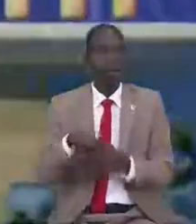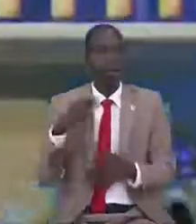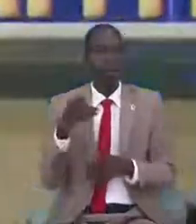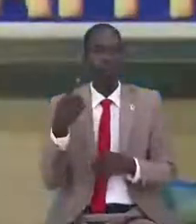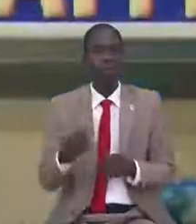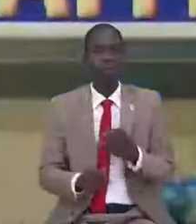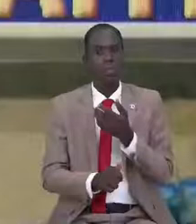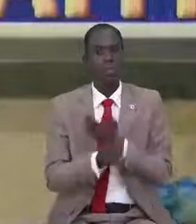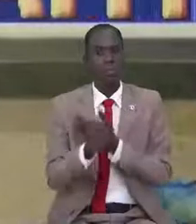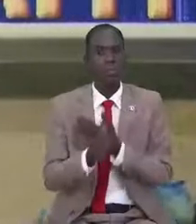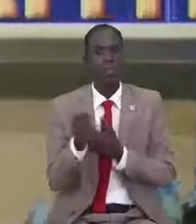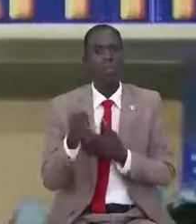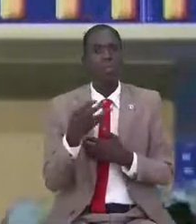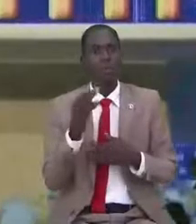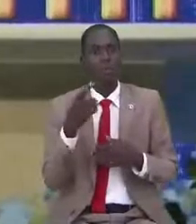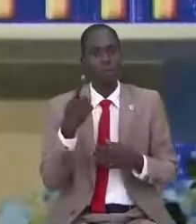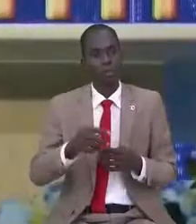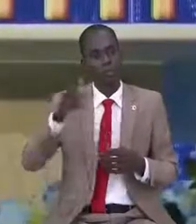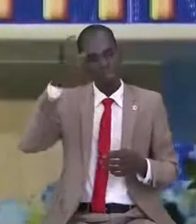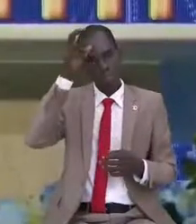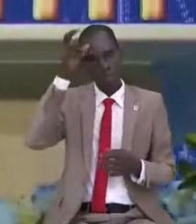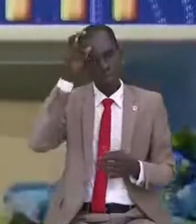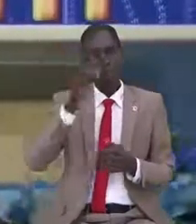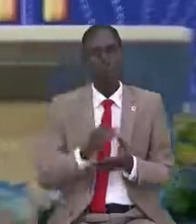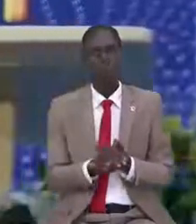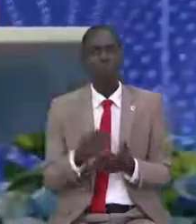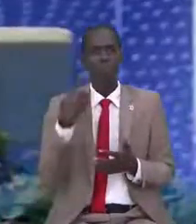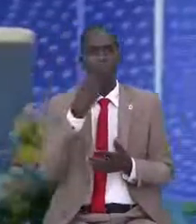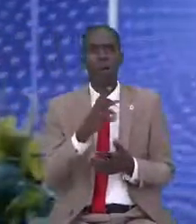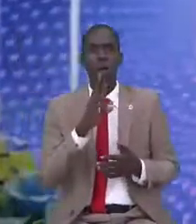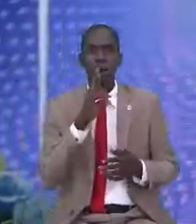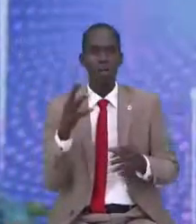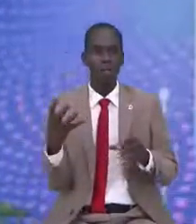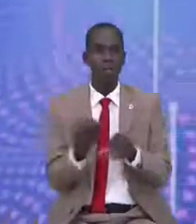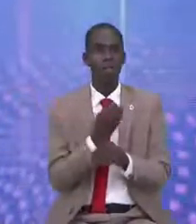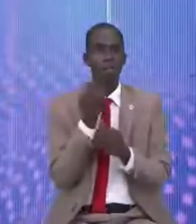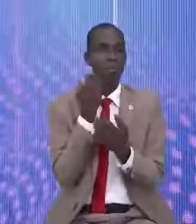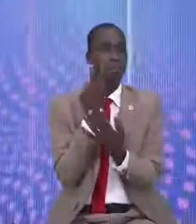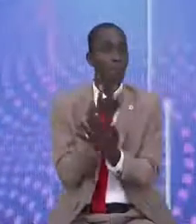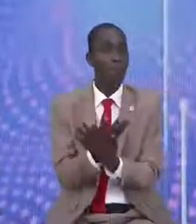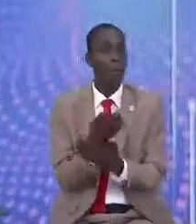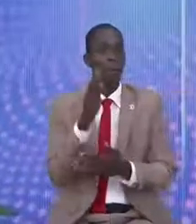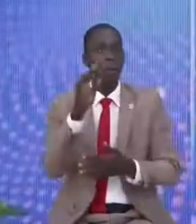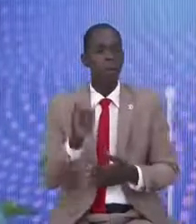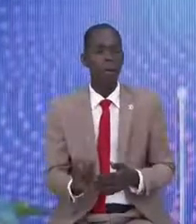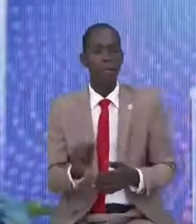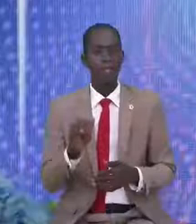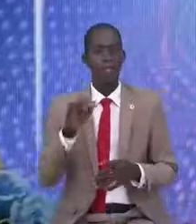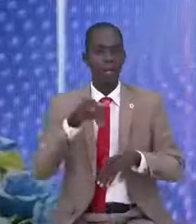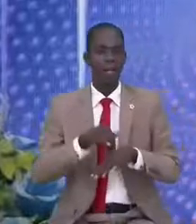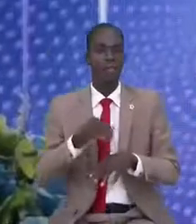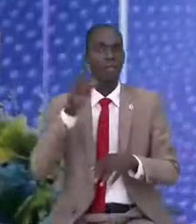se dégageront des pièges du diable qui s'est emparé d'eux pour les soumettre à